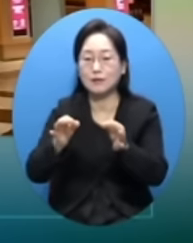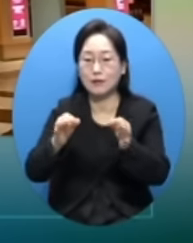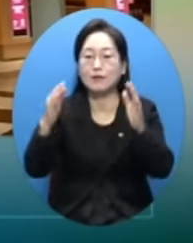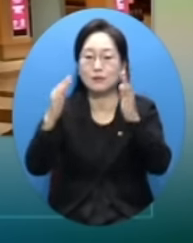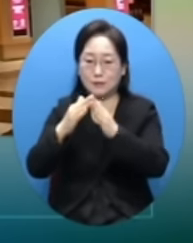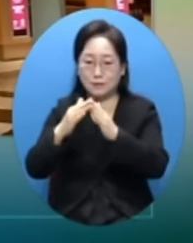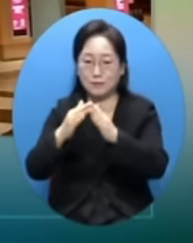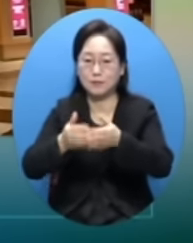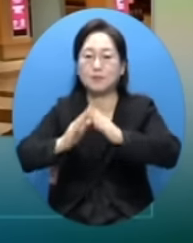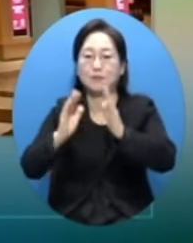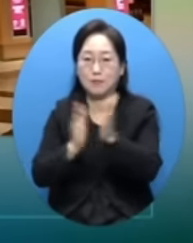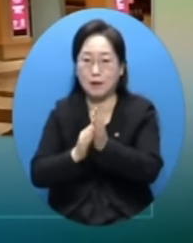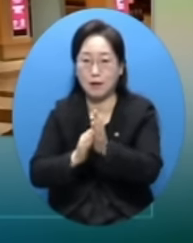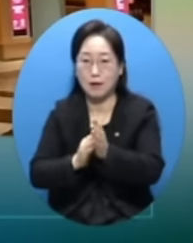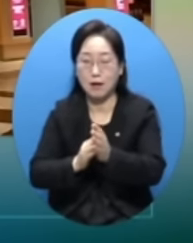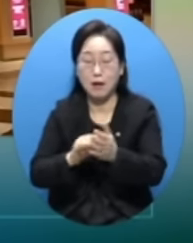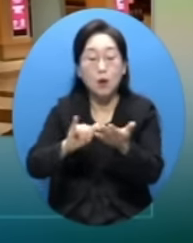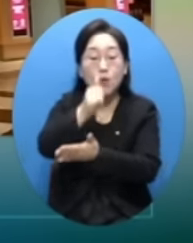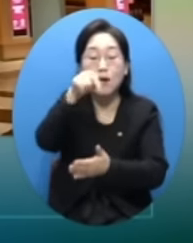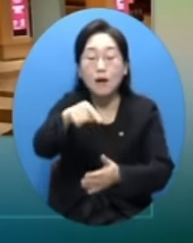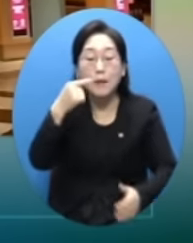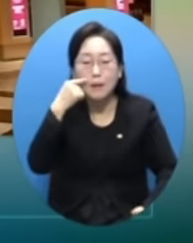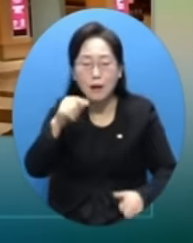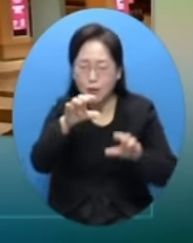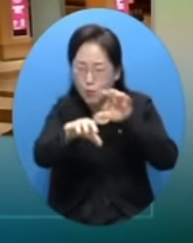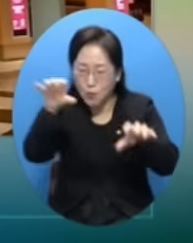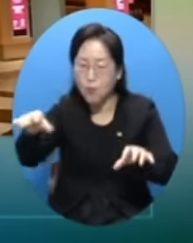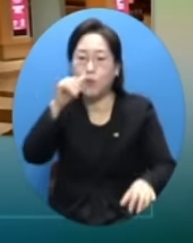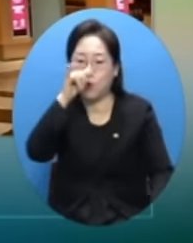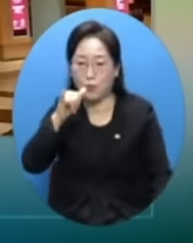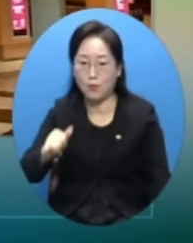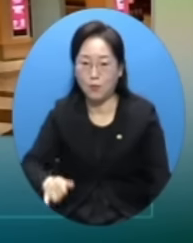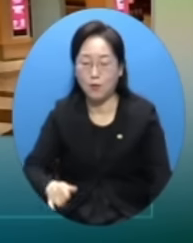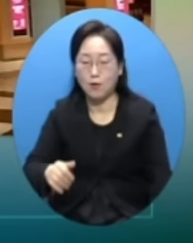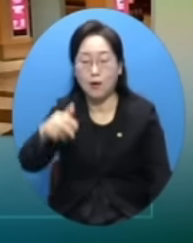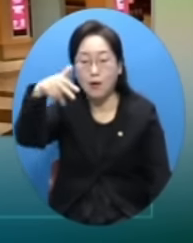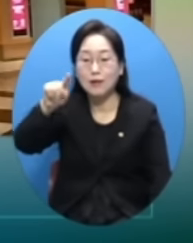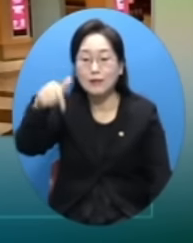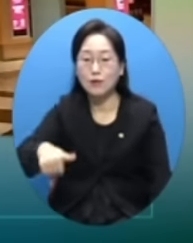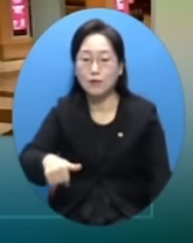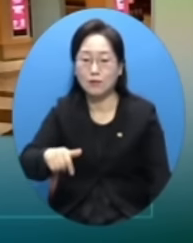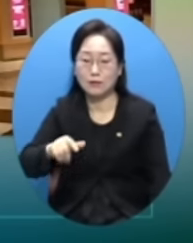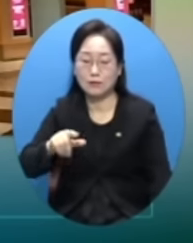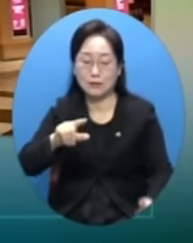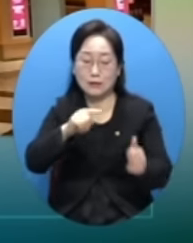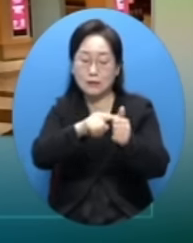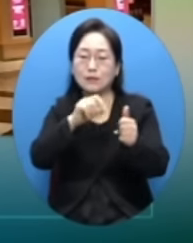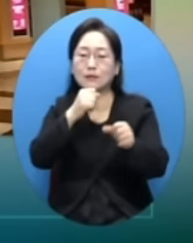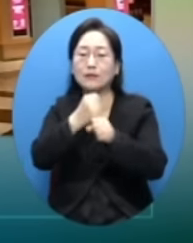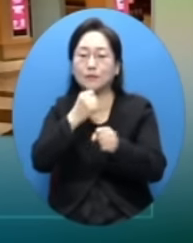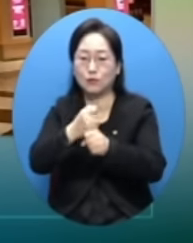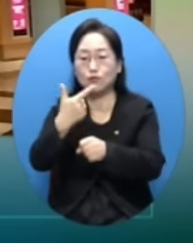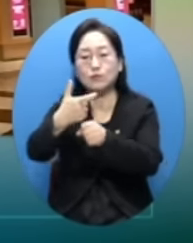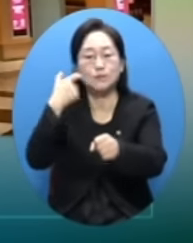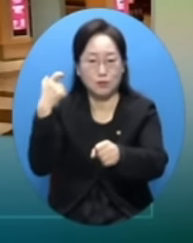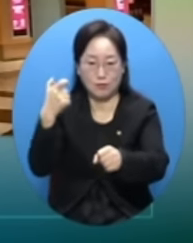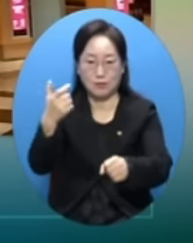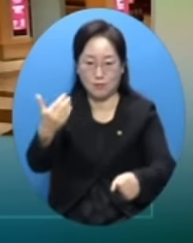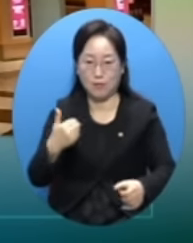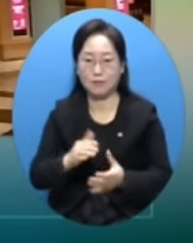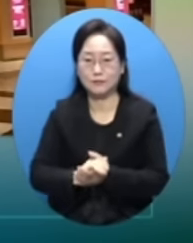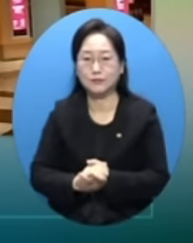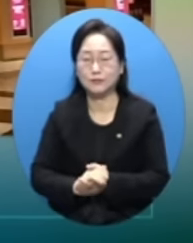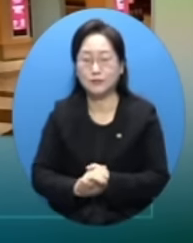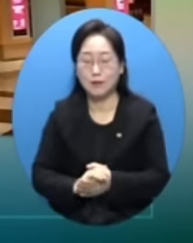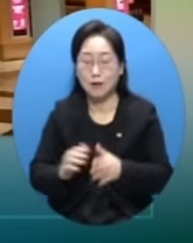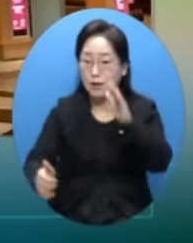dfs 그 면이 있는데 이것을 이척 피라는 분이 만든 겁니다 그 60년 전에 만드 거예요 대성공을